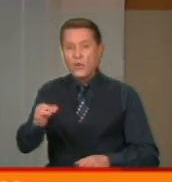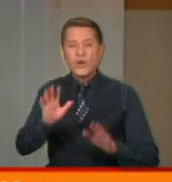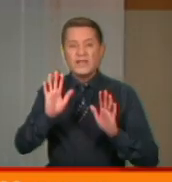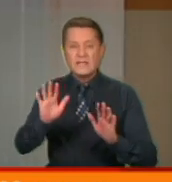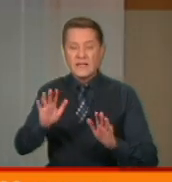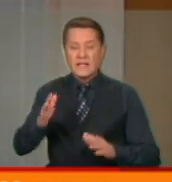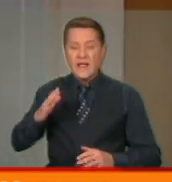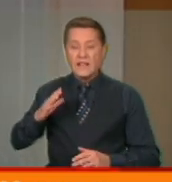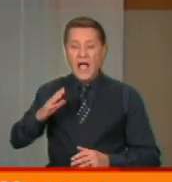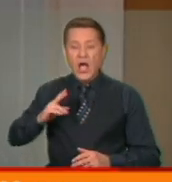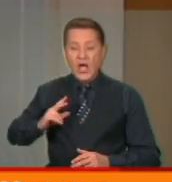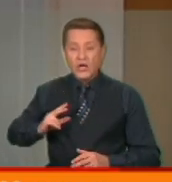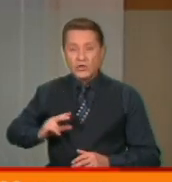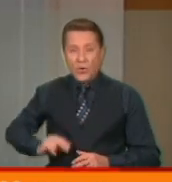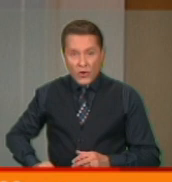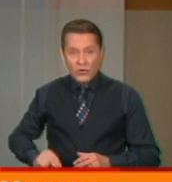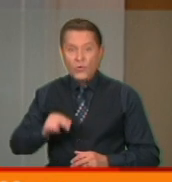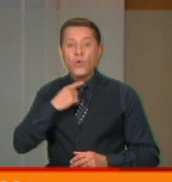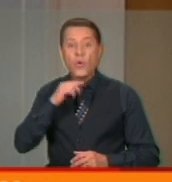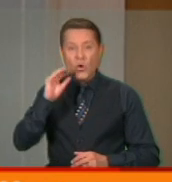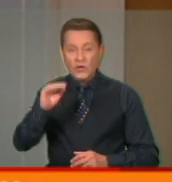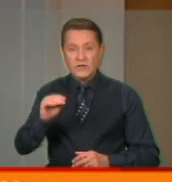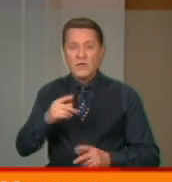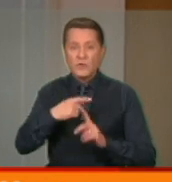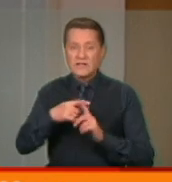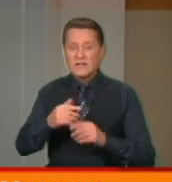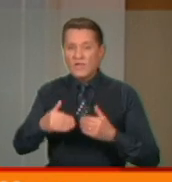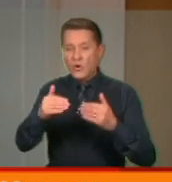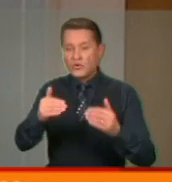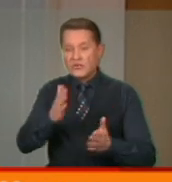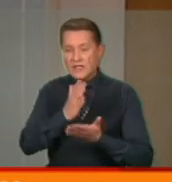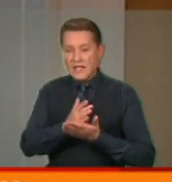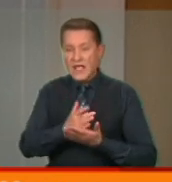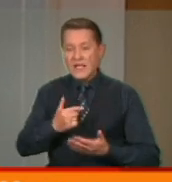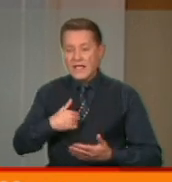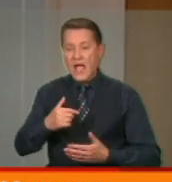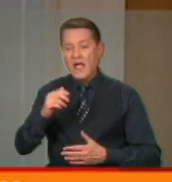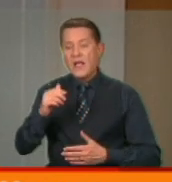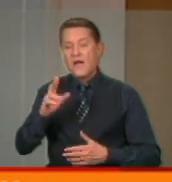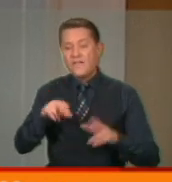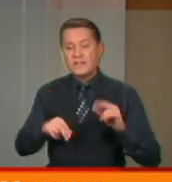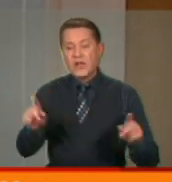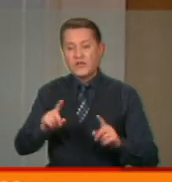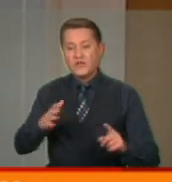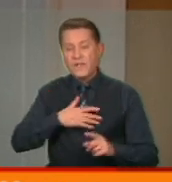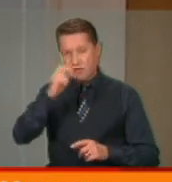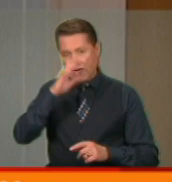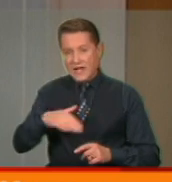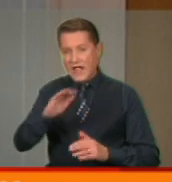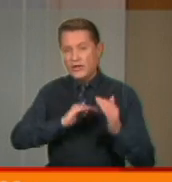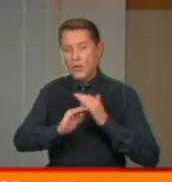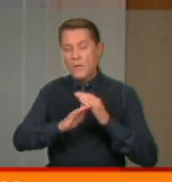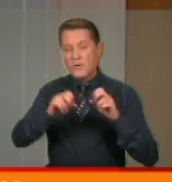доньку. Позитивне зрушення є, я задоволена і надіюсь на те, що нам наша країна нарешті допоможе десь